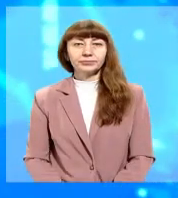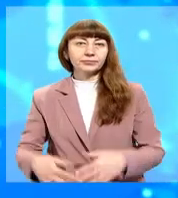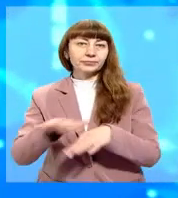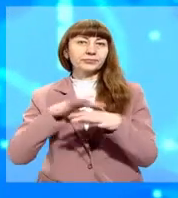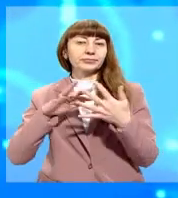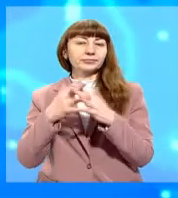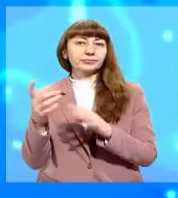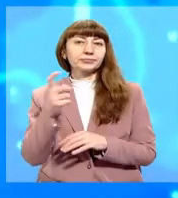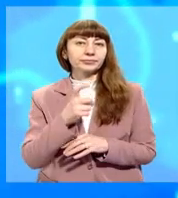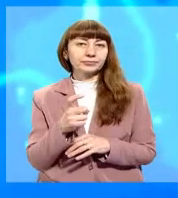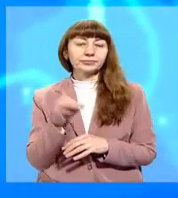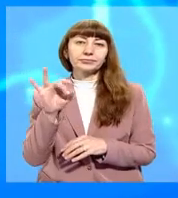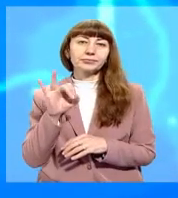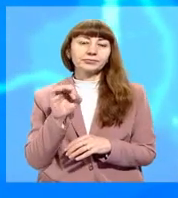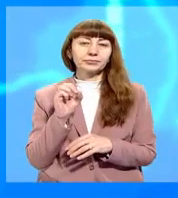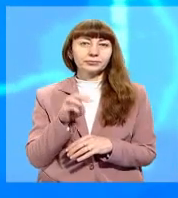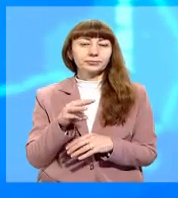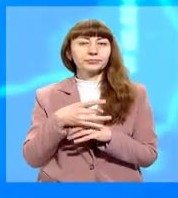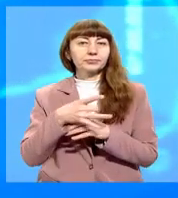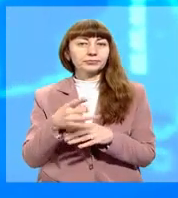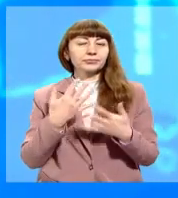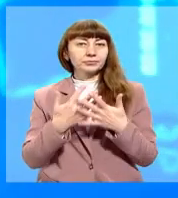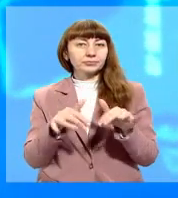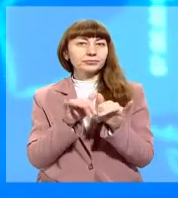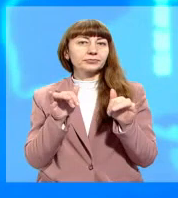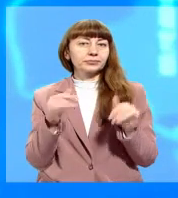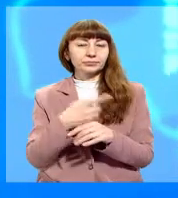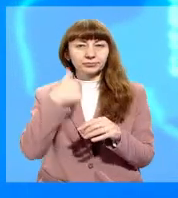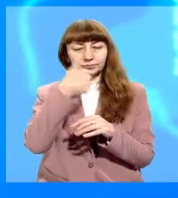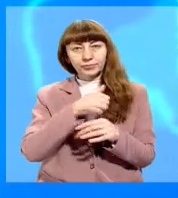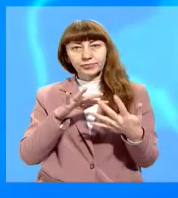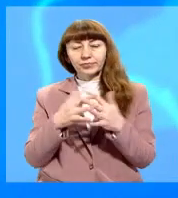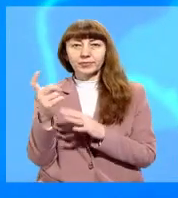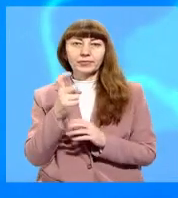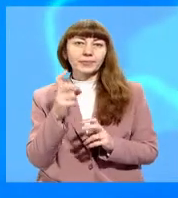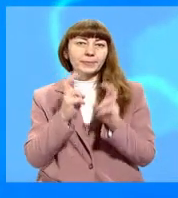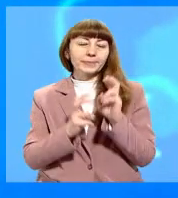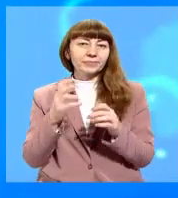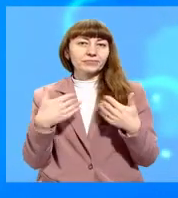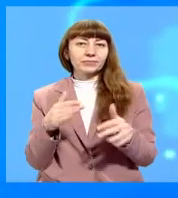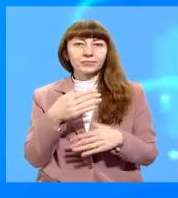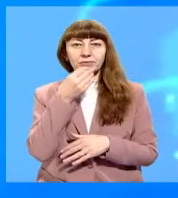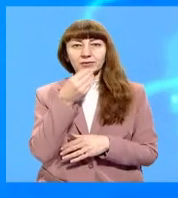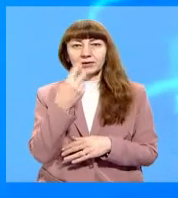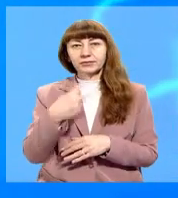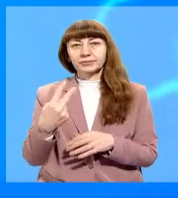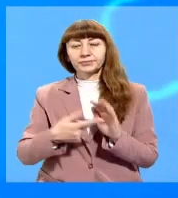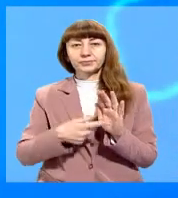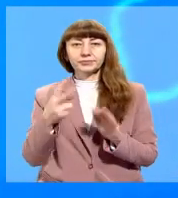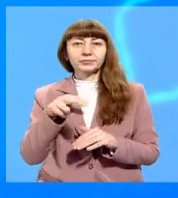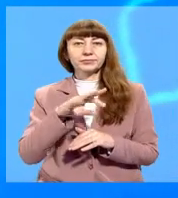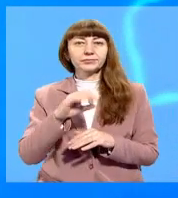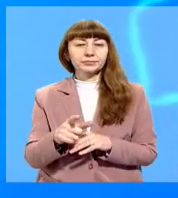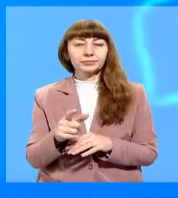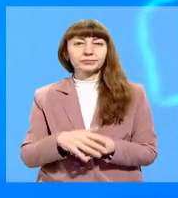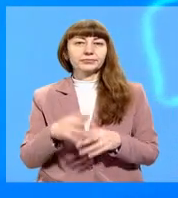Сфера сельского хозяйства в Мангилинском районе развивается активными темпами. В этом году сельхозпроизводители произвели продукции почти на 27 миллиардов